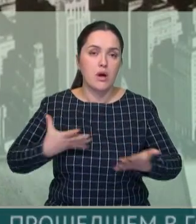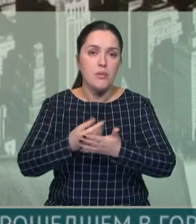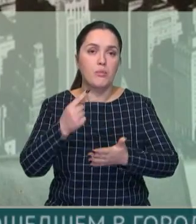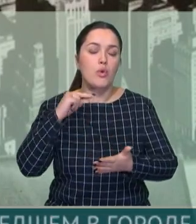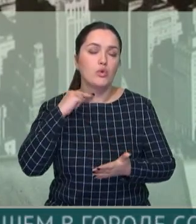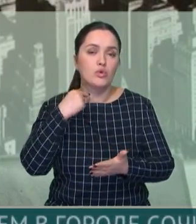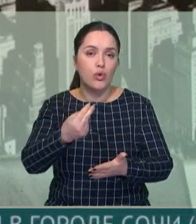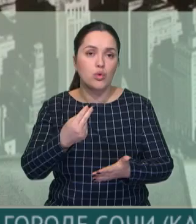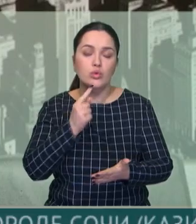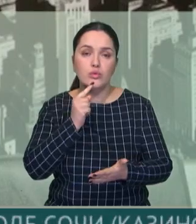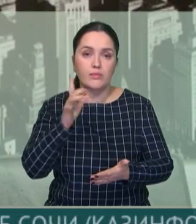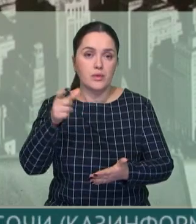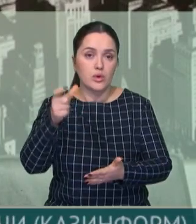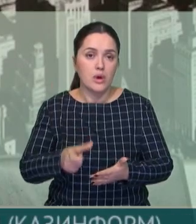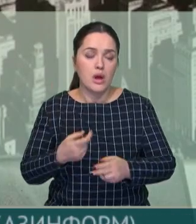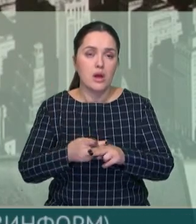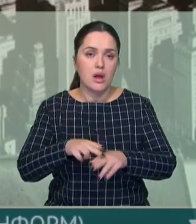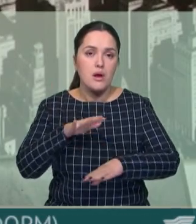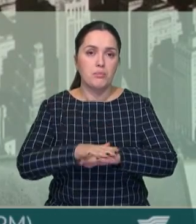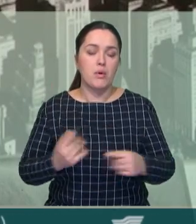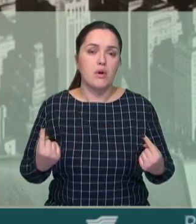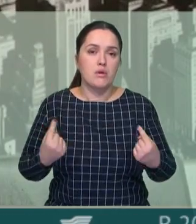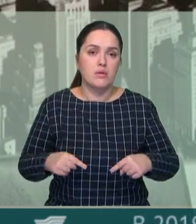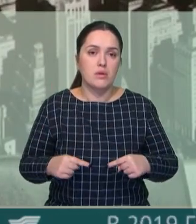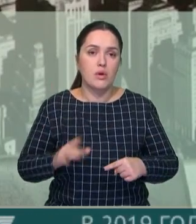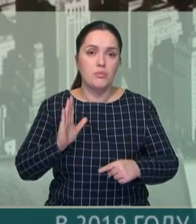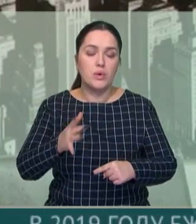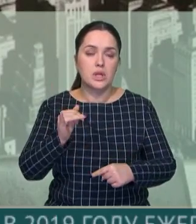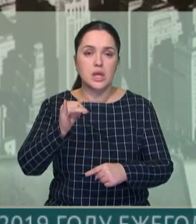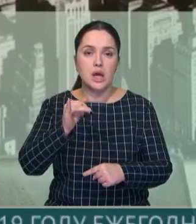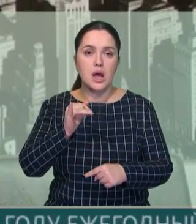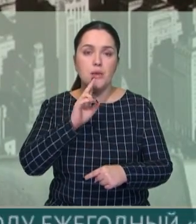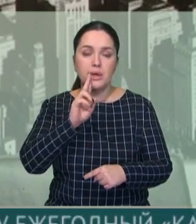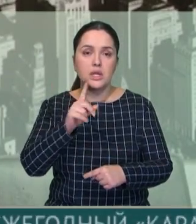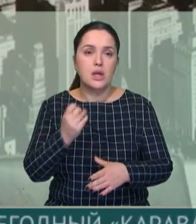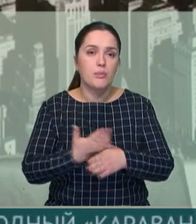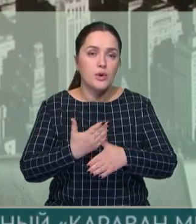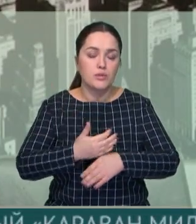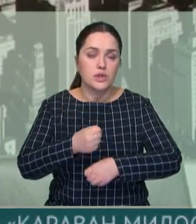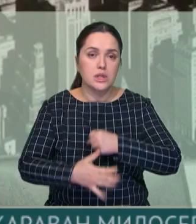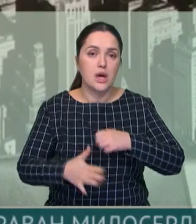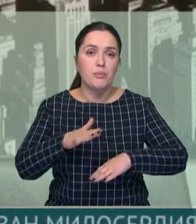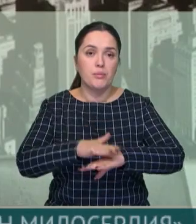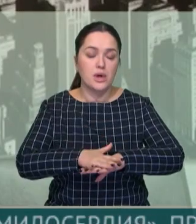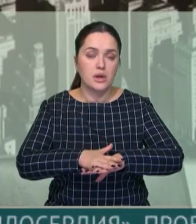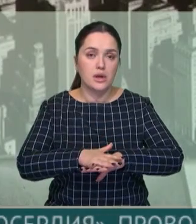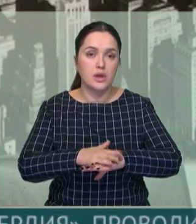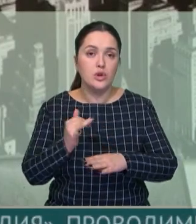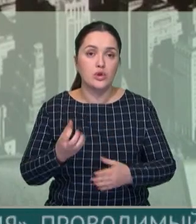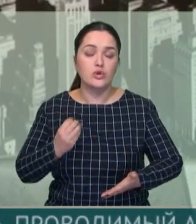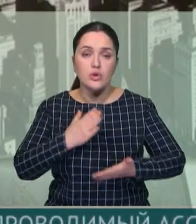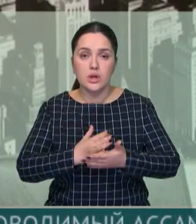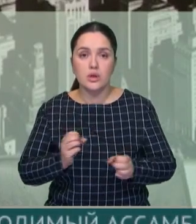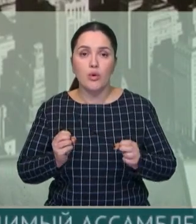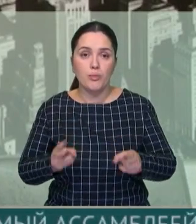понесут определенные издержки и будут либо банкротиться, либо обратятся за помощью к Центральному банку. Помимо того, что есть